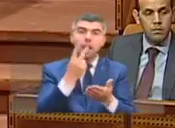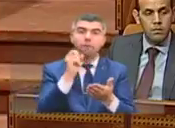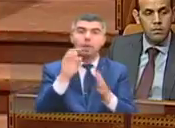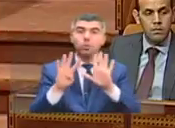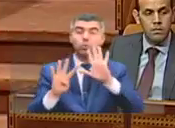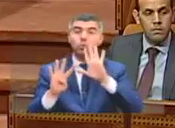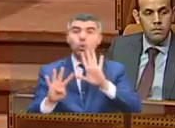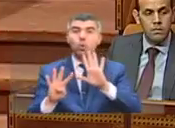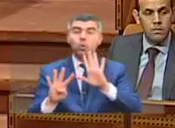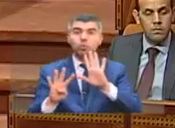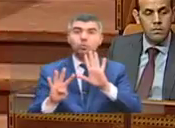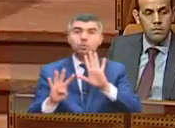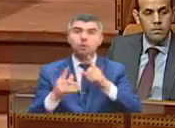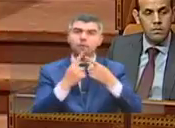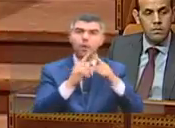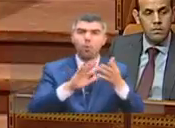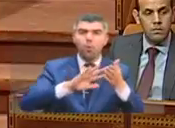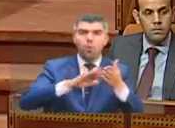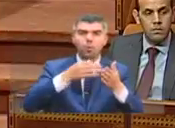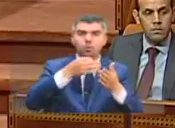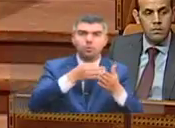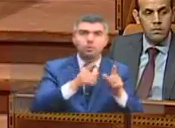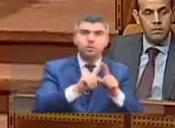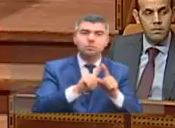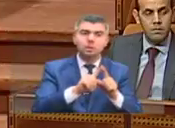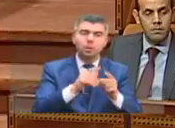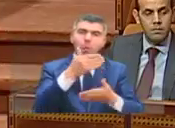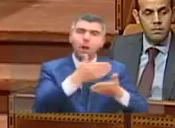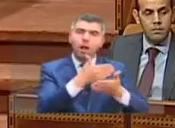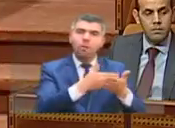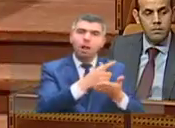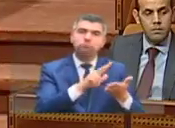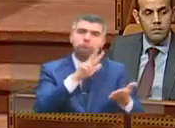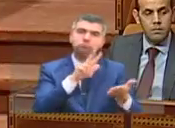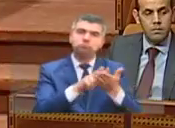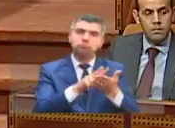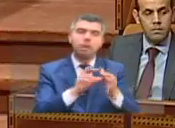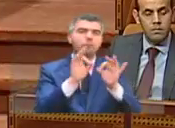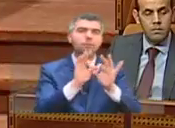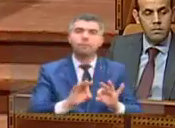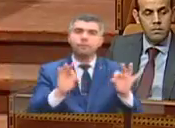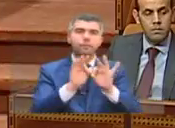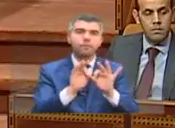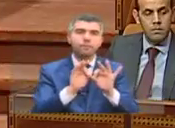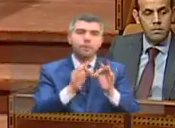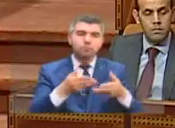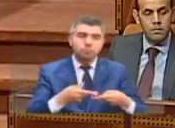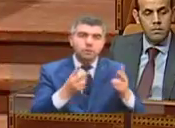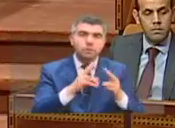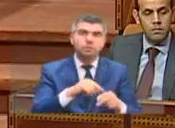يعني هذه الاتفاقيات كلها كانت بقت حبر على ورق وما تمش تنفيذ ديالها. وهذه